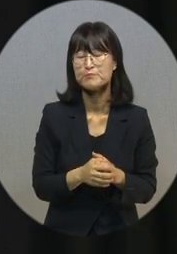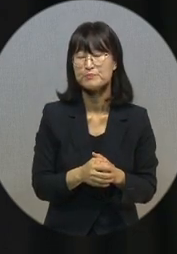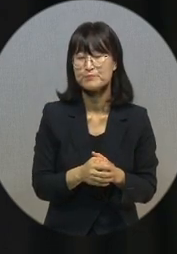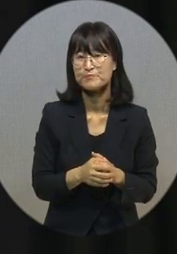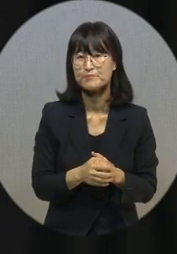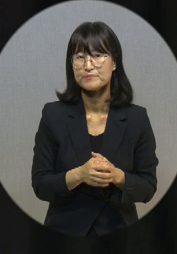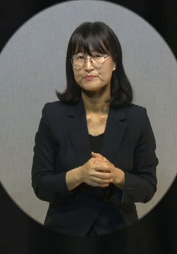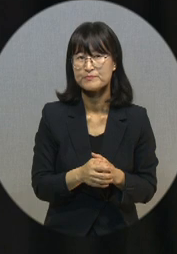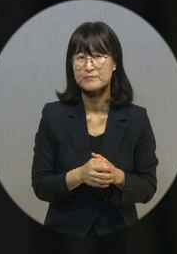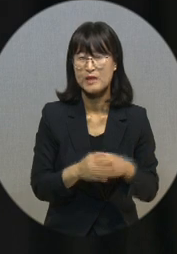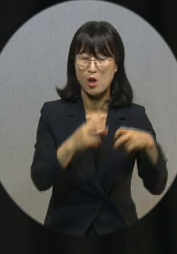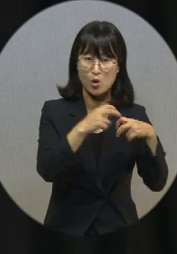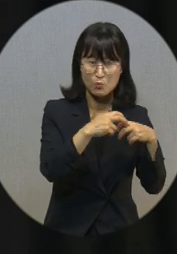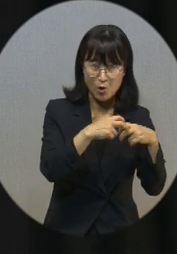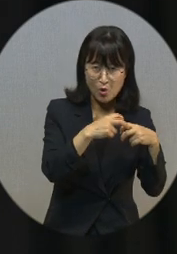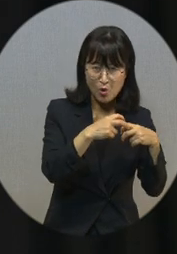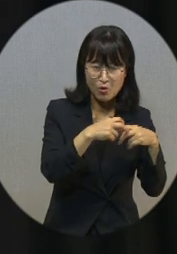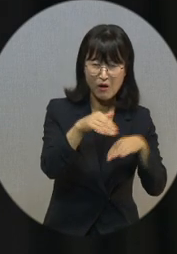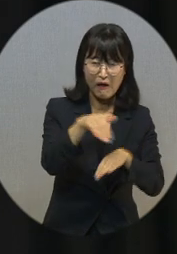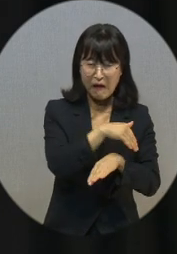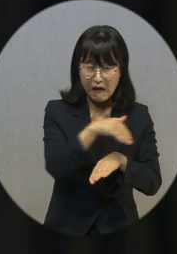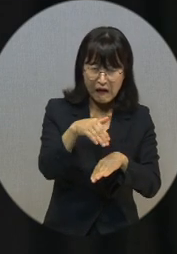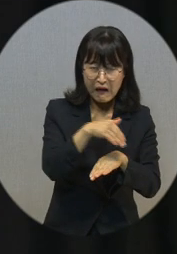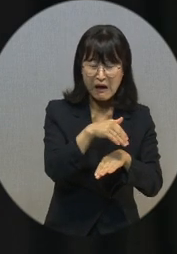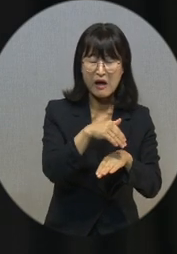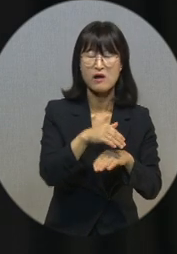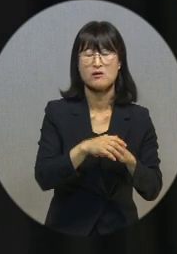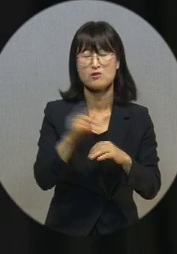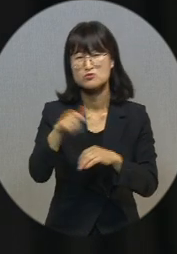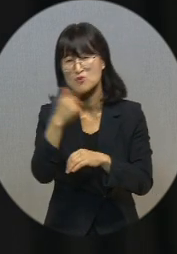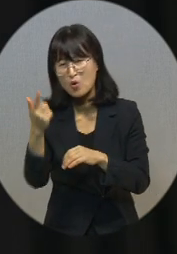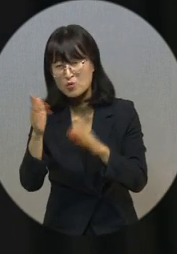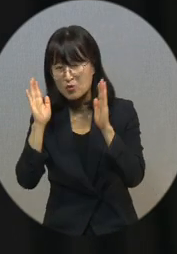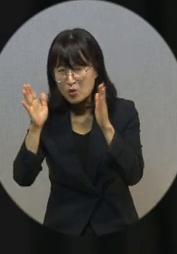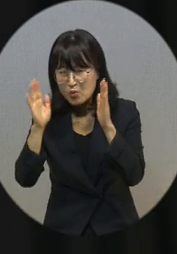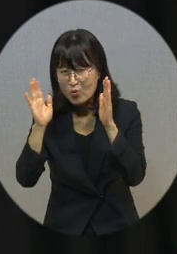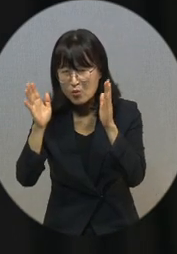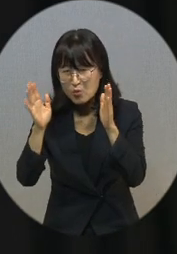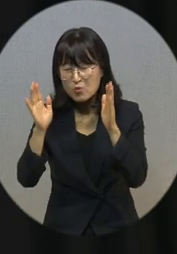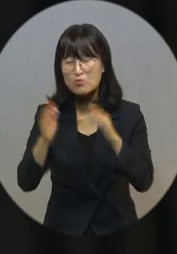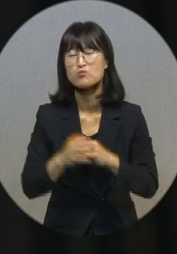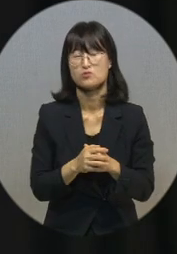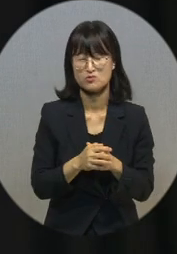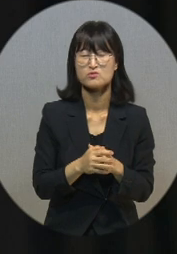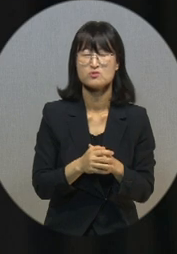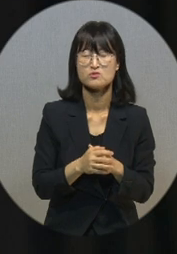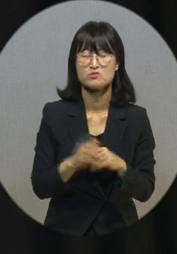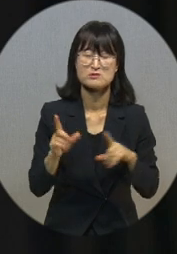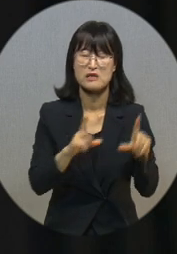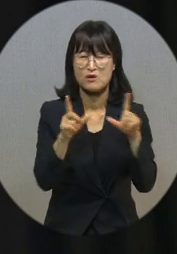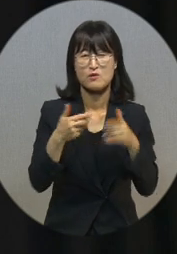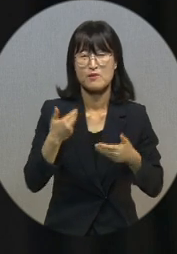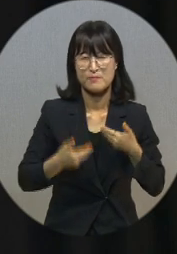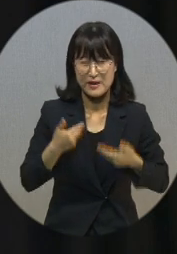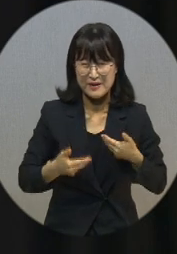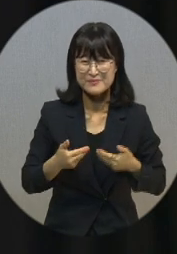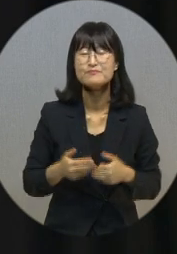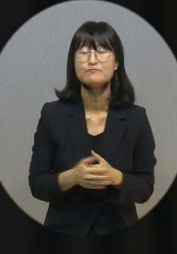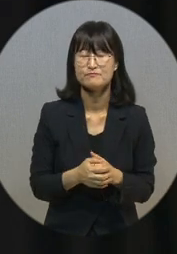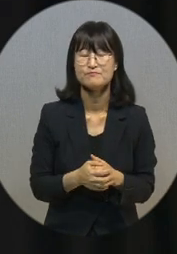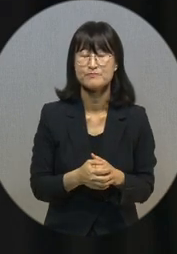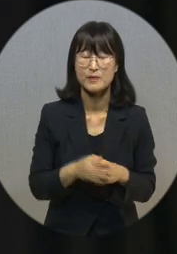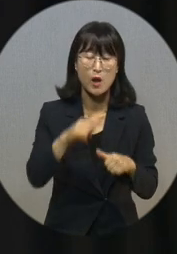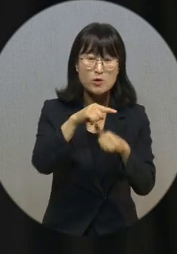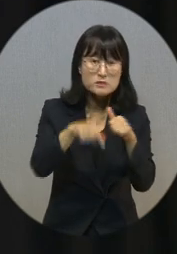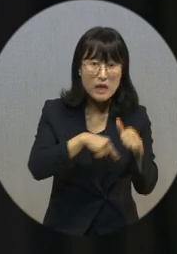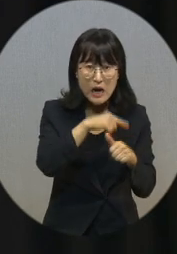뭐 병원에서 재활하고 저녁 네. 때 공부하고 그런 생활을 그때는 했었고요. 저는 그렇습니다.